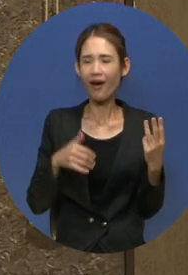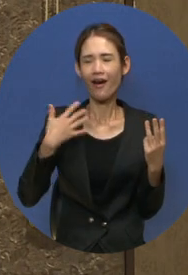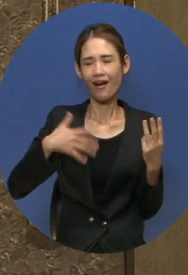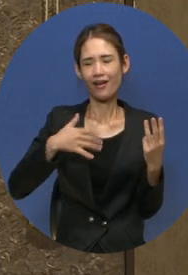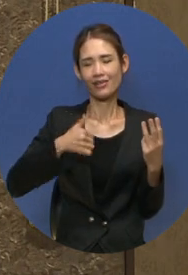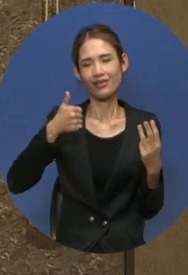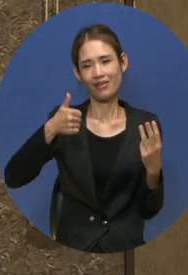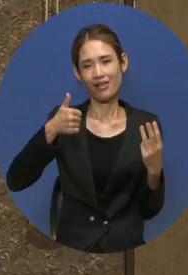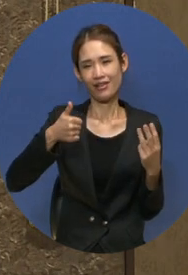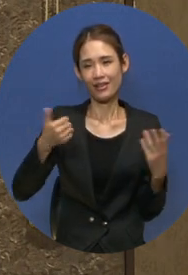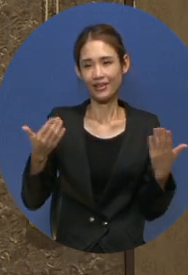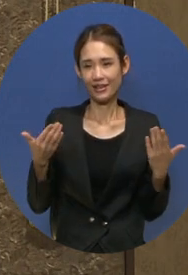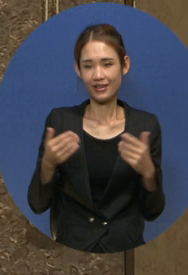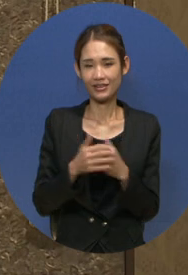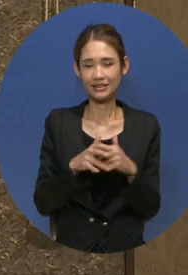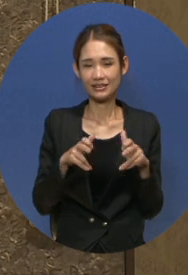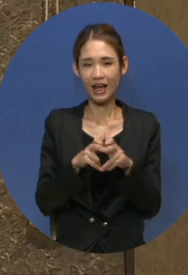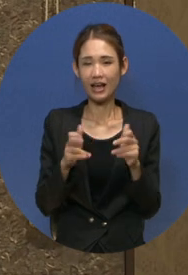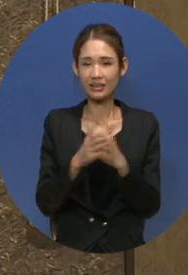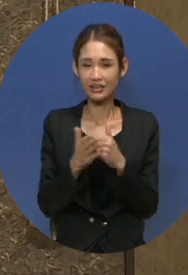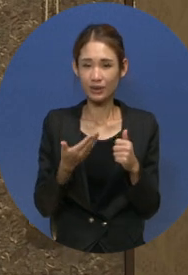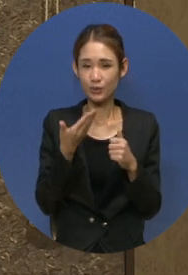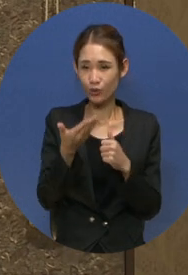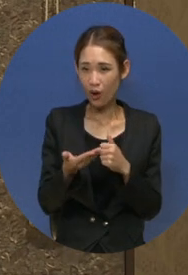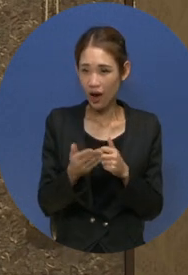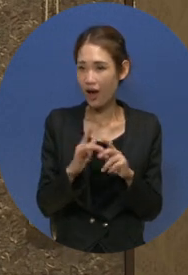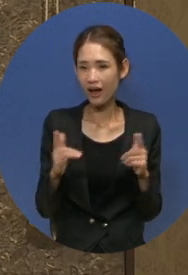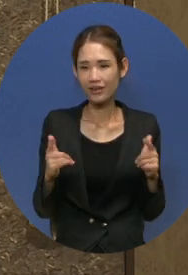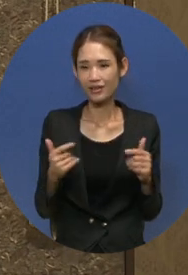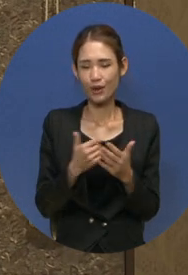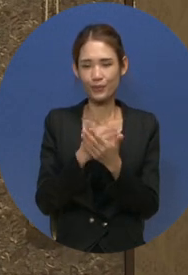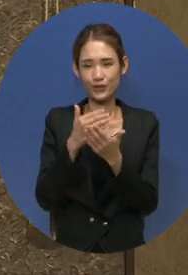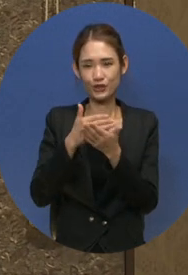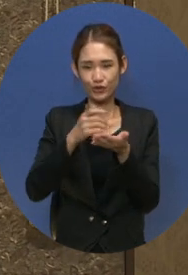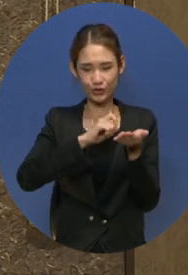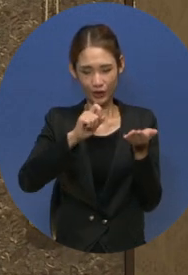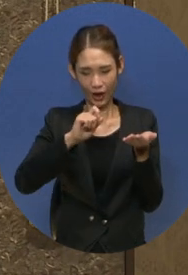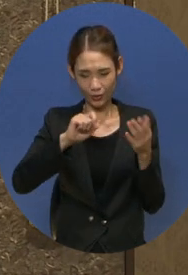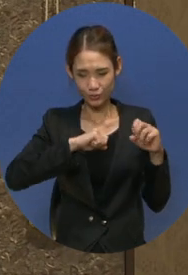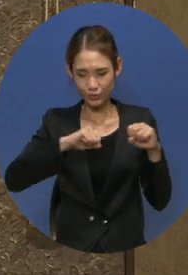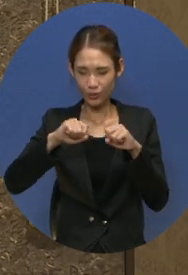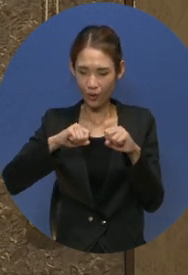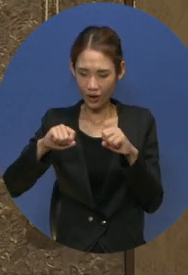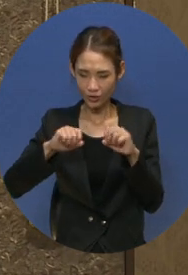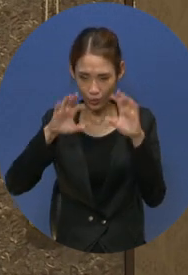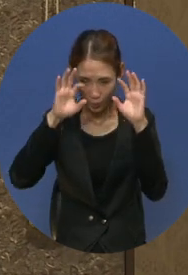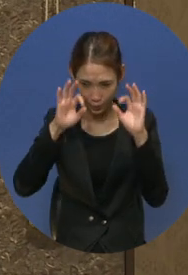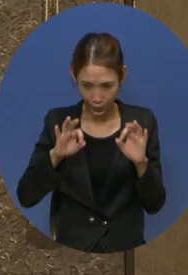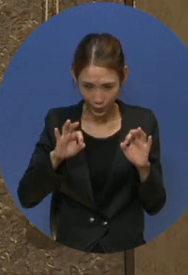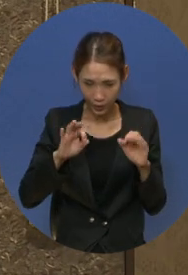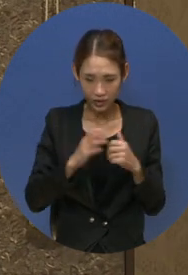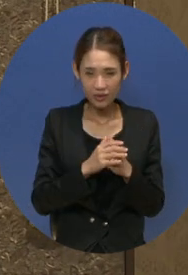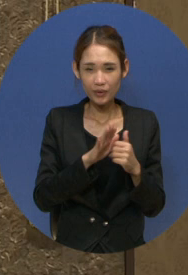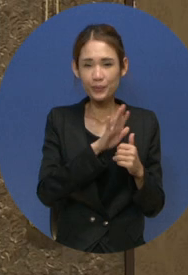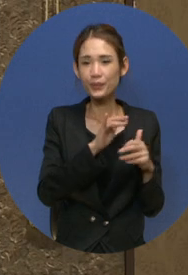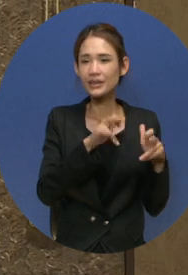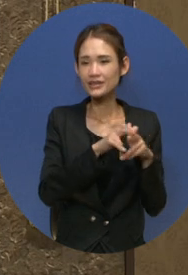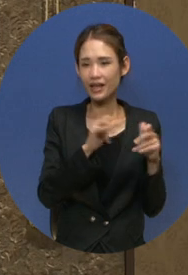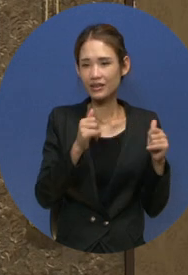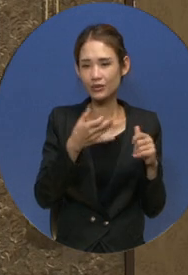그러니까요. 이거 장애인이기 때문에 주는 게 아니고요. 예. 이분들의 미술 작품, 작품성을 보고 비장애인하고 그 똑같이 능력을,